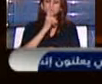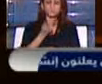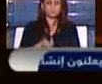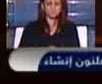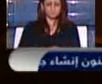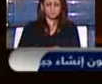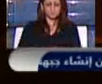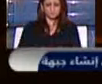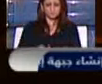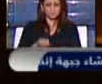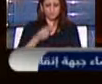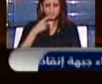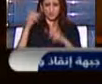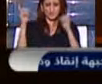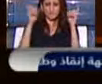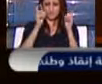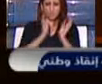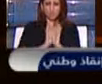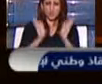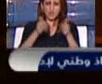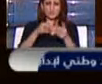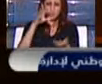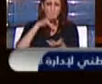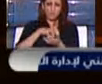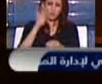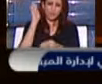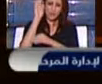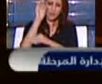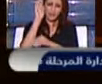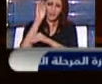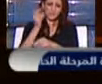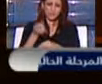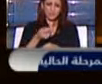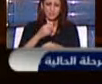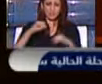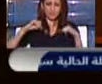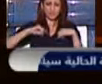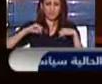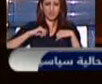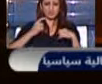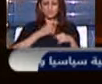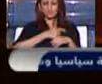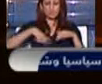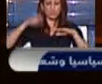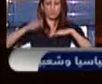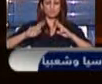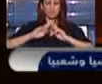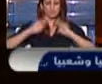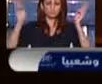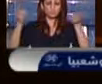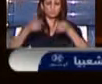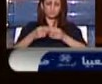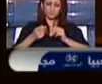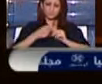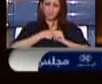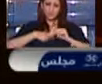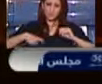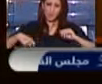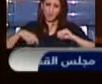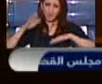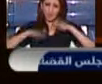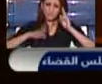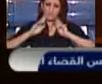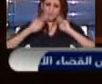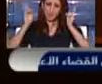وجدت فلول الحزب الوطني ومعركه الجمل حوالين النهارده في نادي القضاء. ايه موضوع النائب العام في قضيه